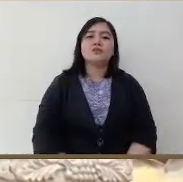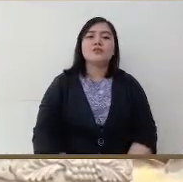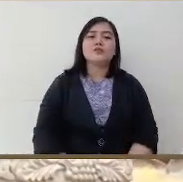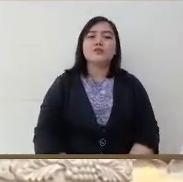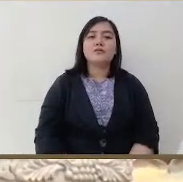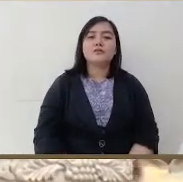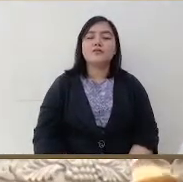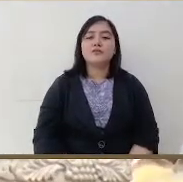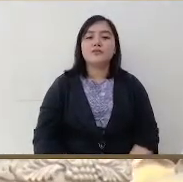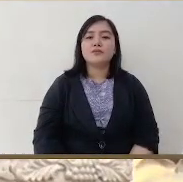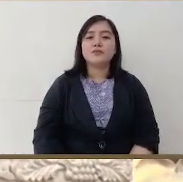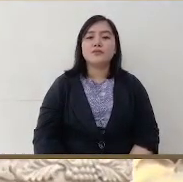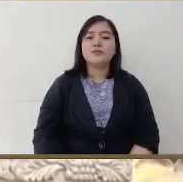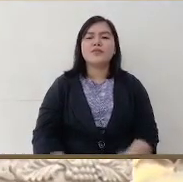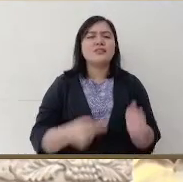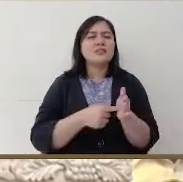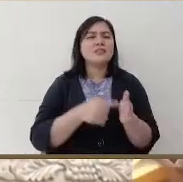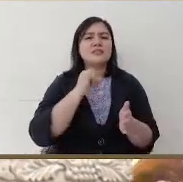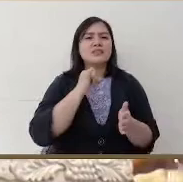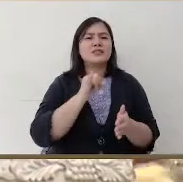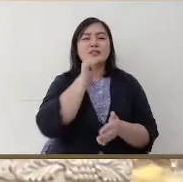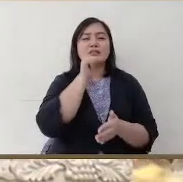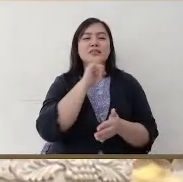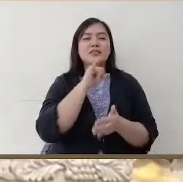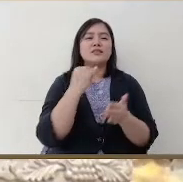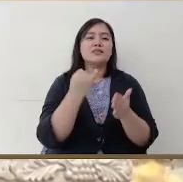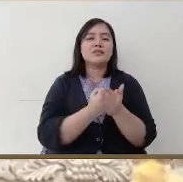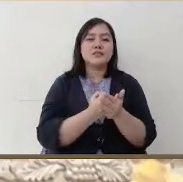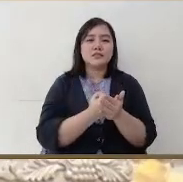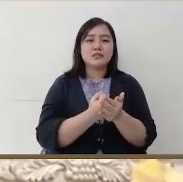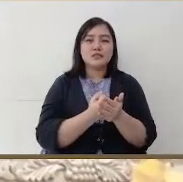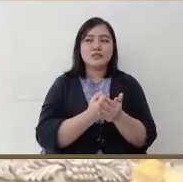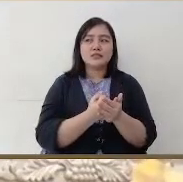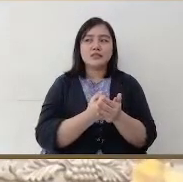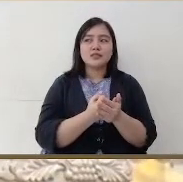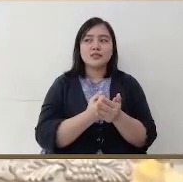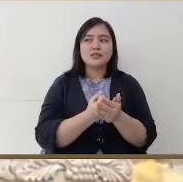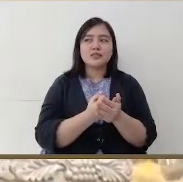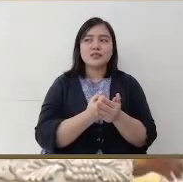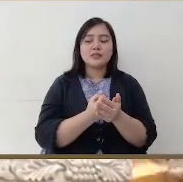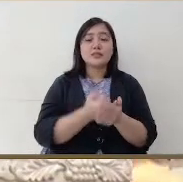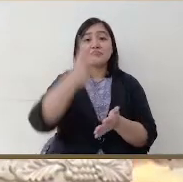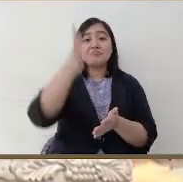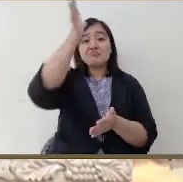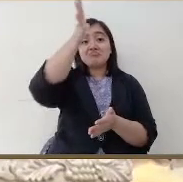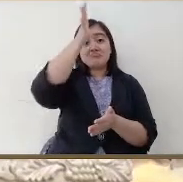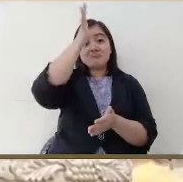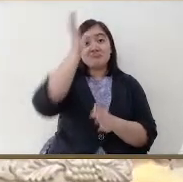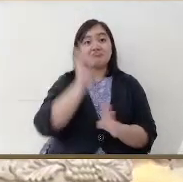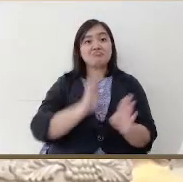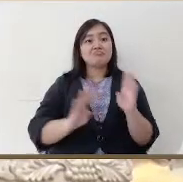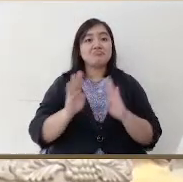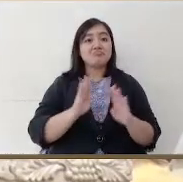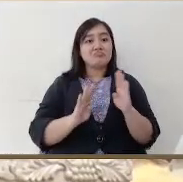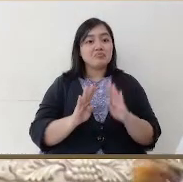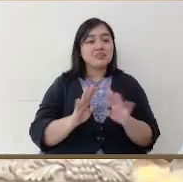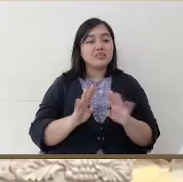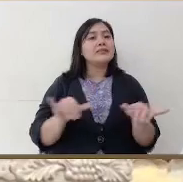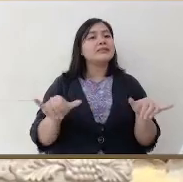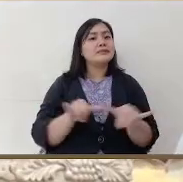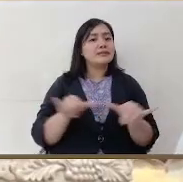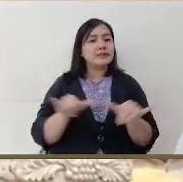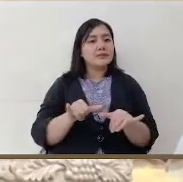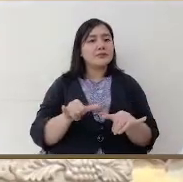And this is not just a male problem. this is also